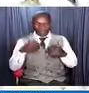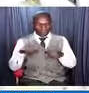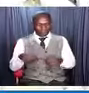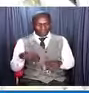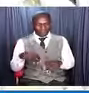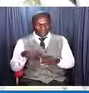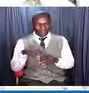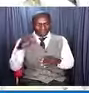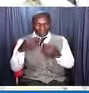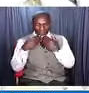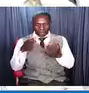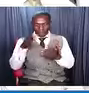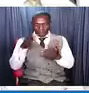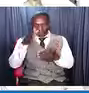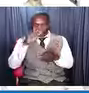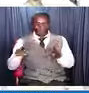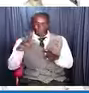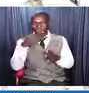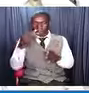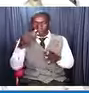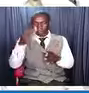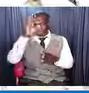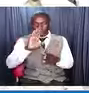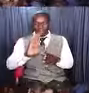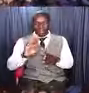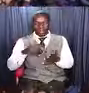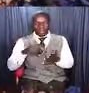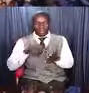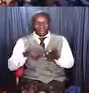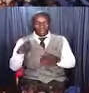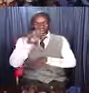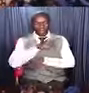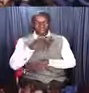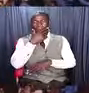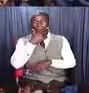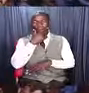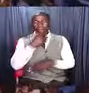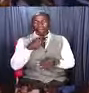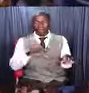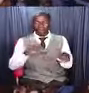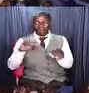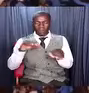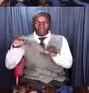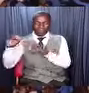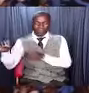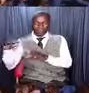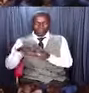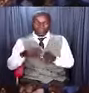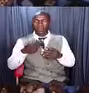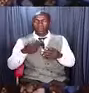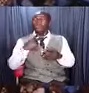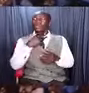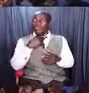kukaa. Tunashukuru Mungu kumtumia mtumishi wako siku ya leo Baba, kututoa Baba katika